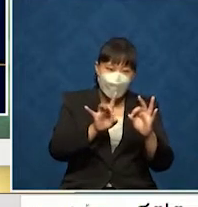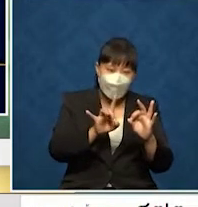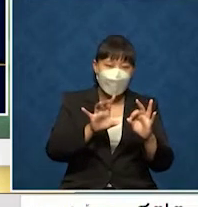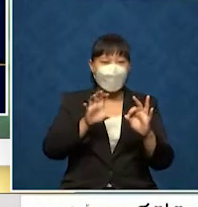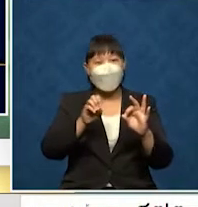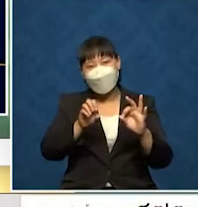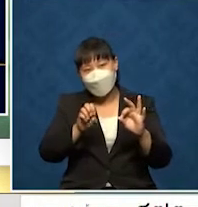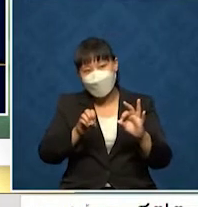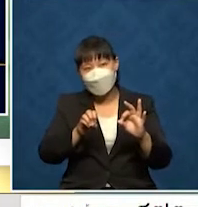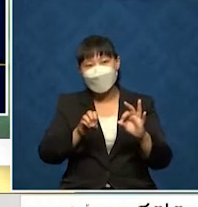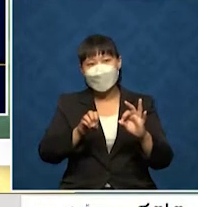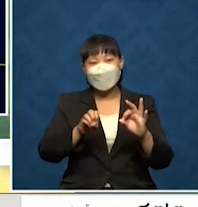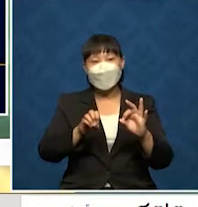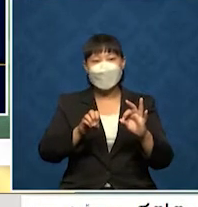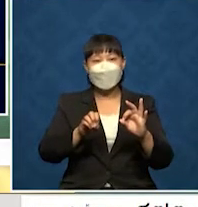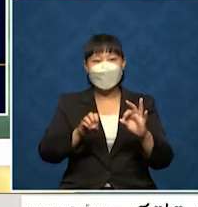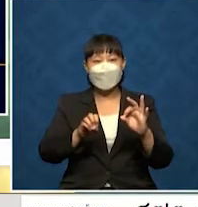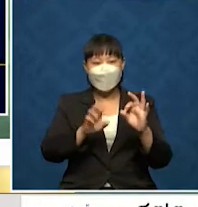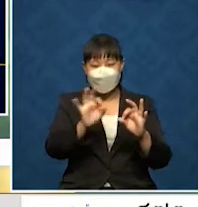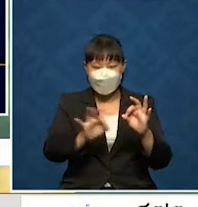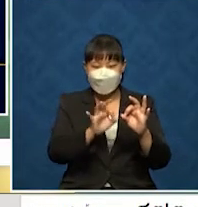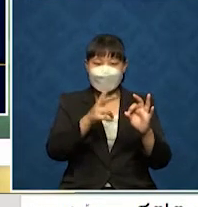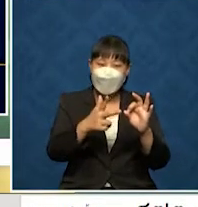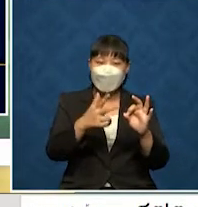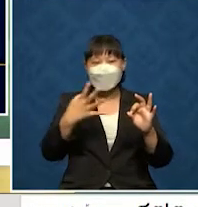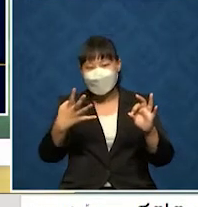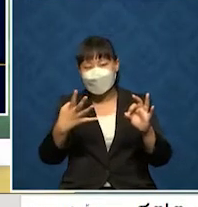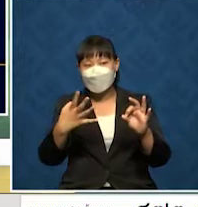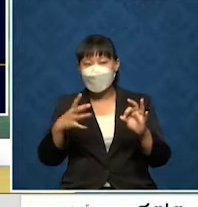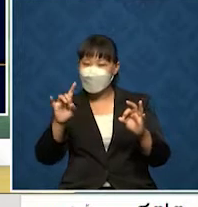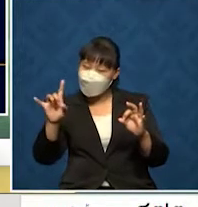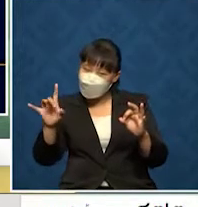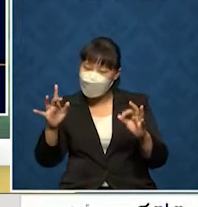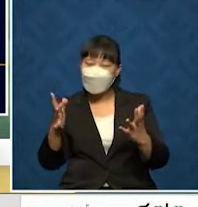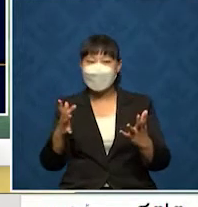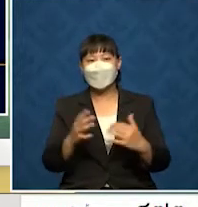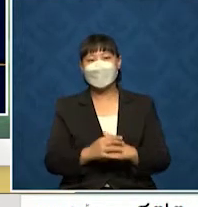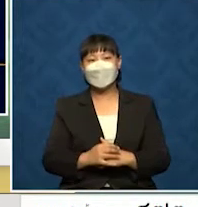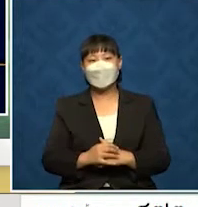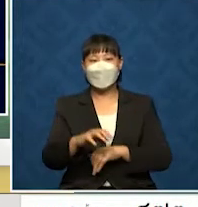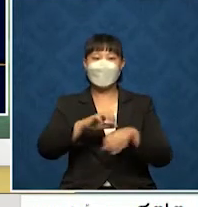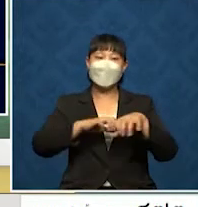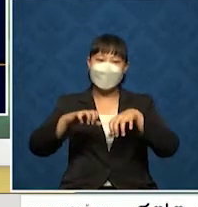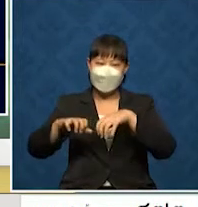บาทหรือ3 4เม็ด100บาทในการดำเนินการตรงนี้